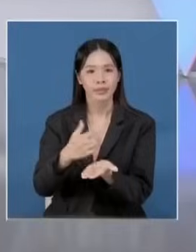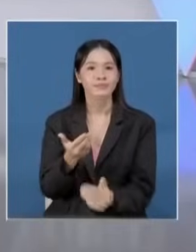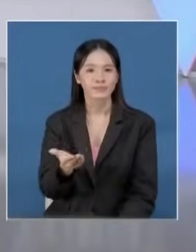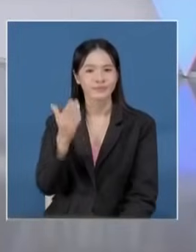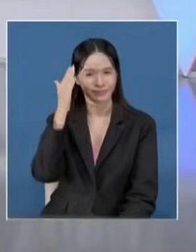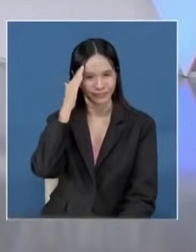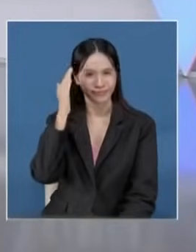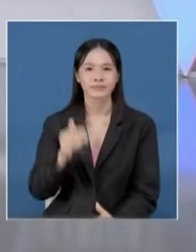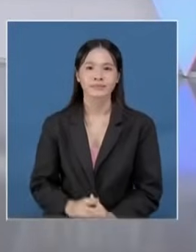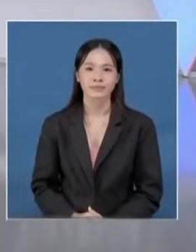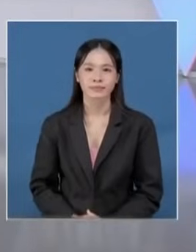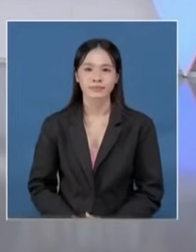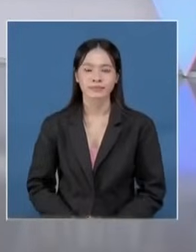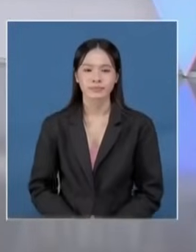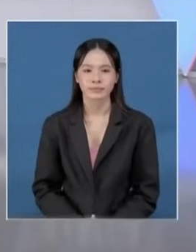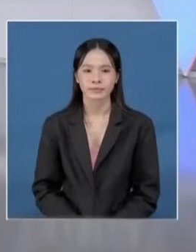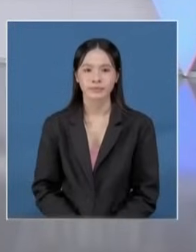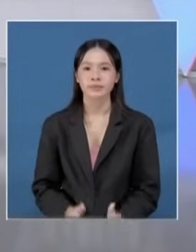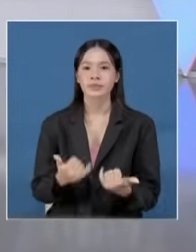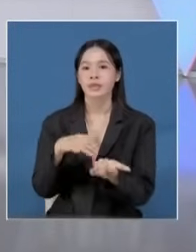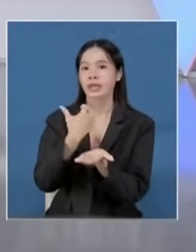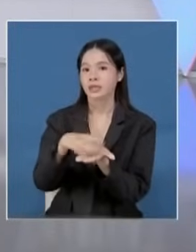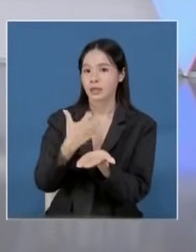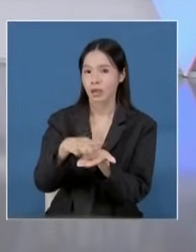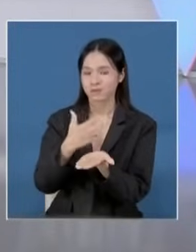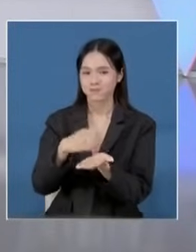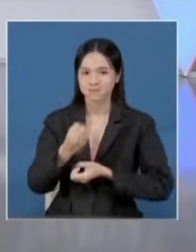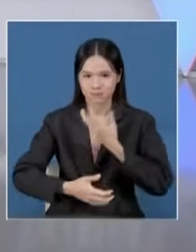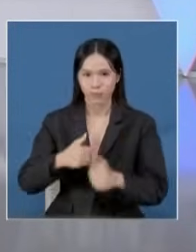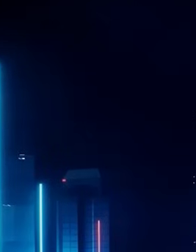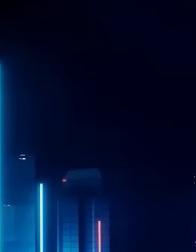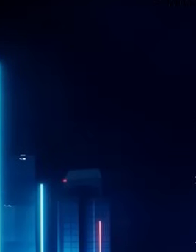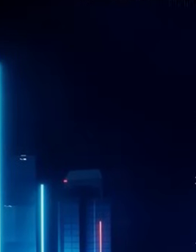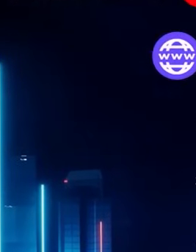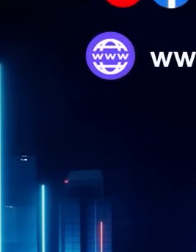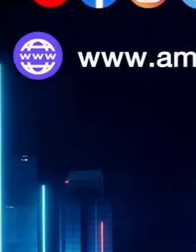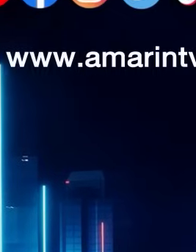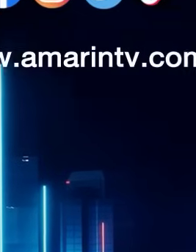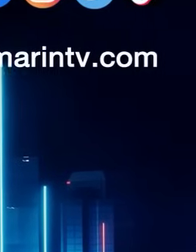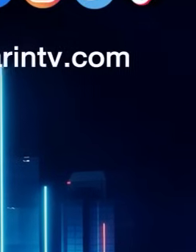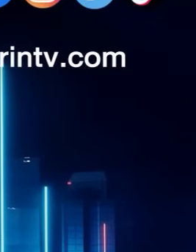ราบอีกครั้งนึงค่ะ ครับยังอยู่ในช่วงการอภิปรายนะครับและจะมีการโหวตช่วงบ่ายนะครับ